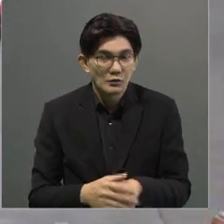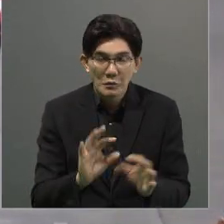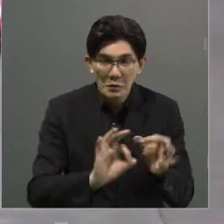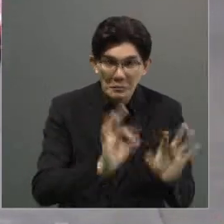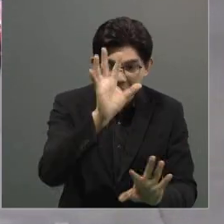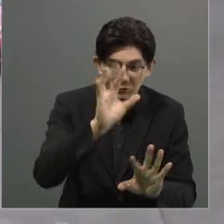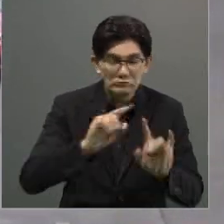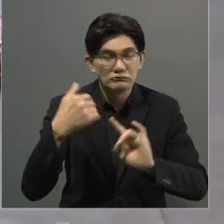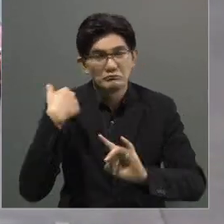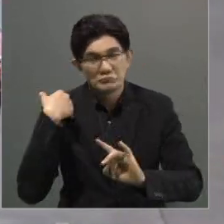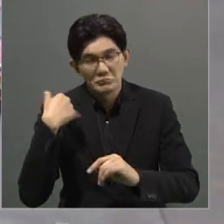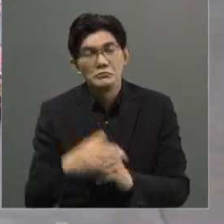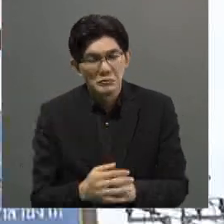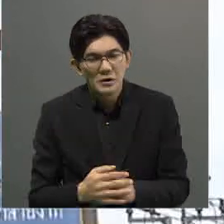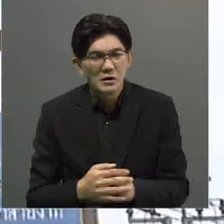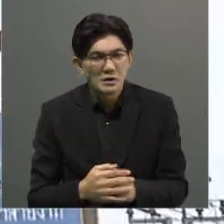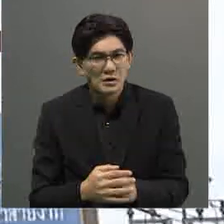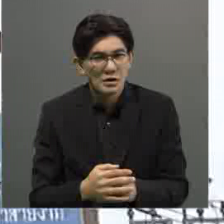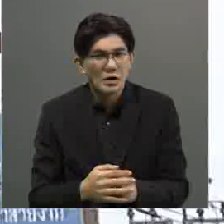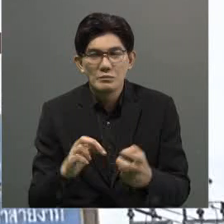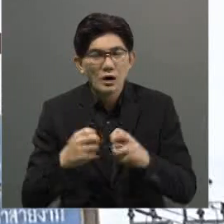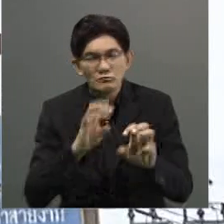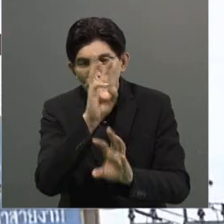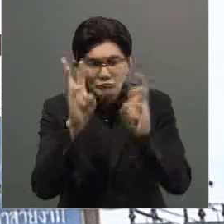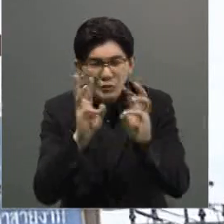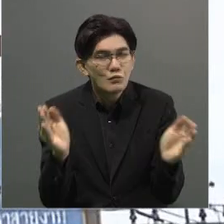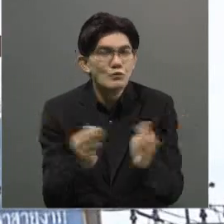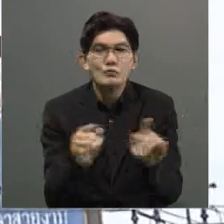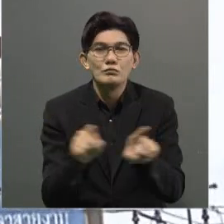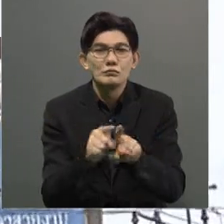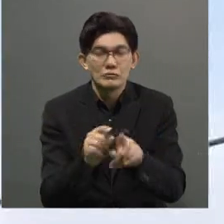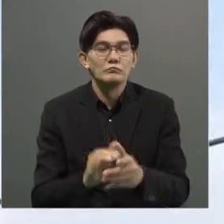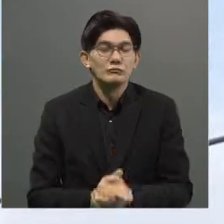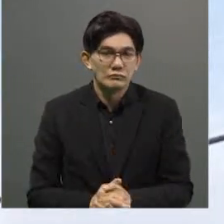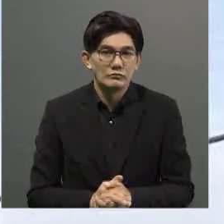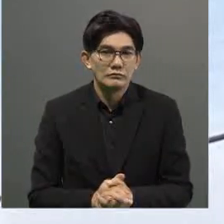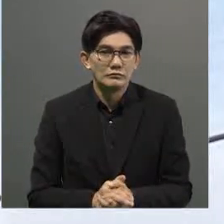ไฟป่าจุดความร้อนต่างๆกับเรื่องของสถานการณ์ฝุ่นนะครับ